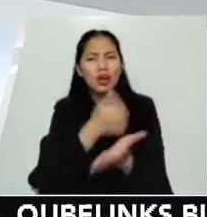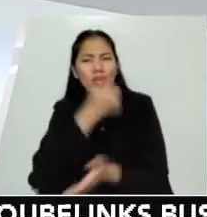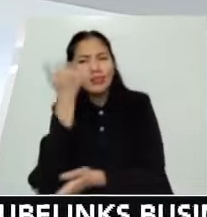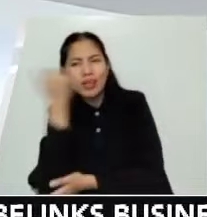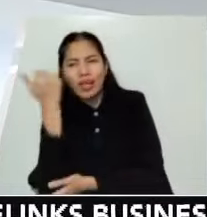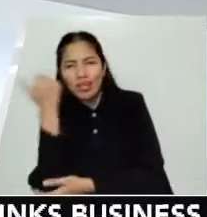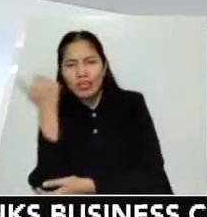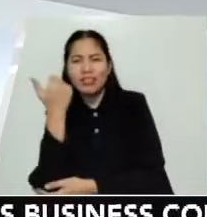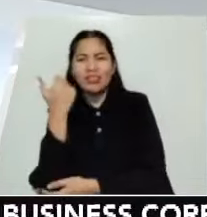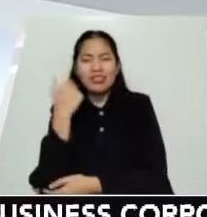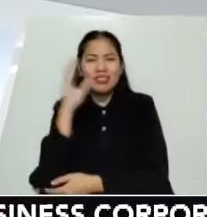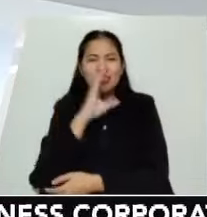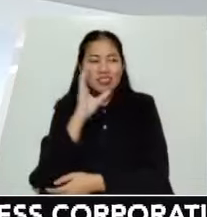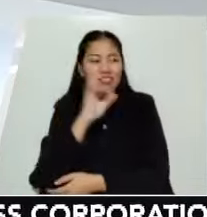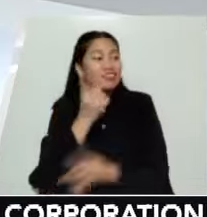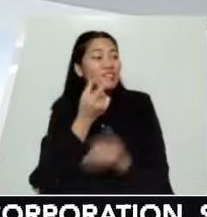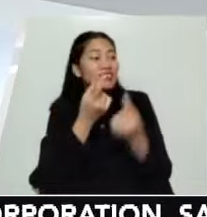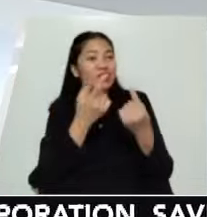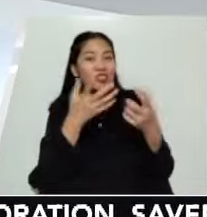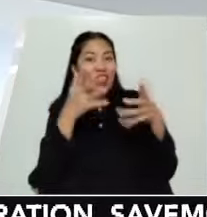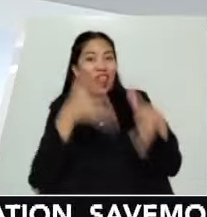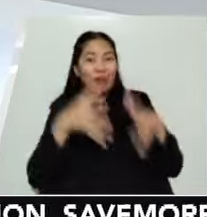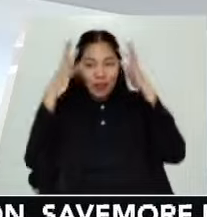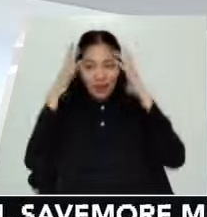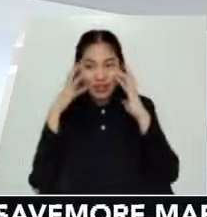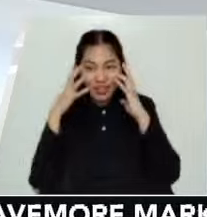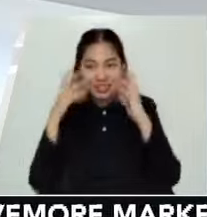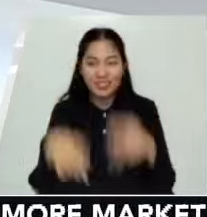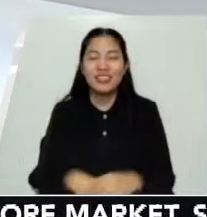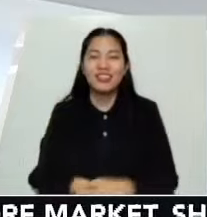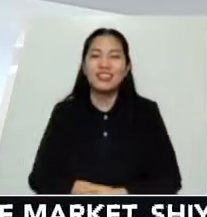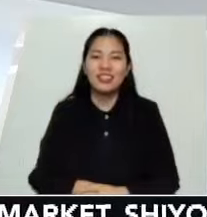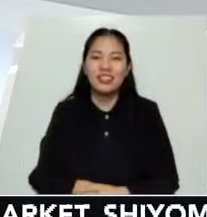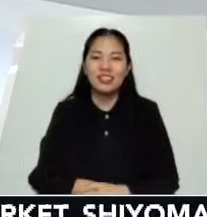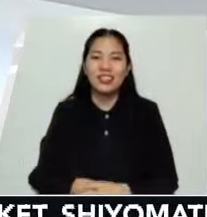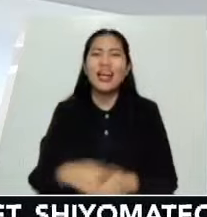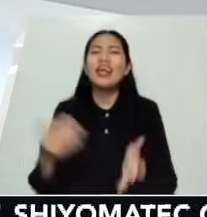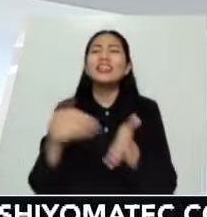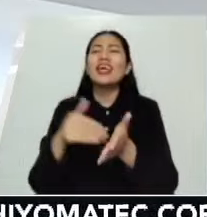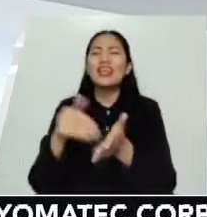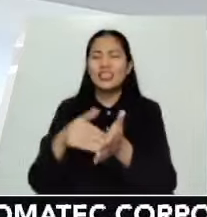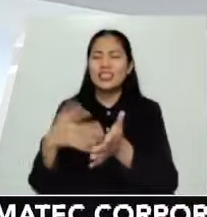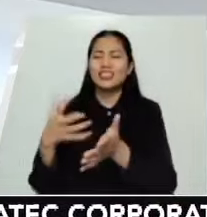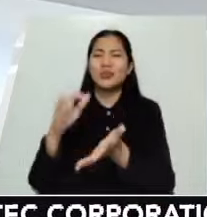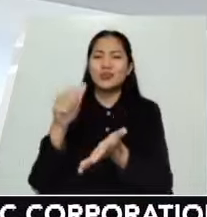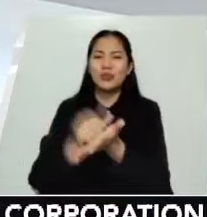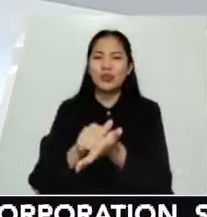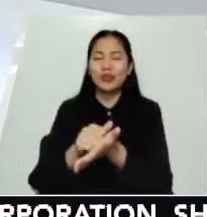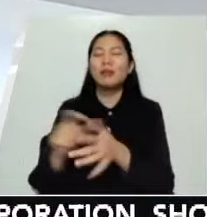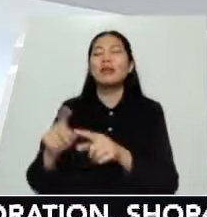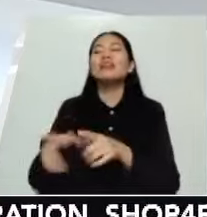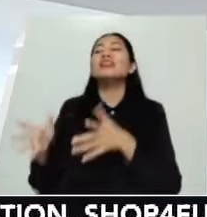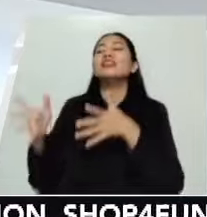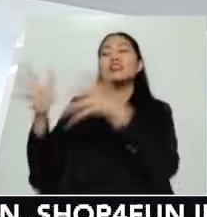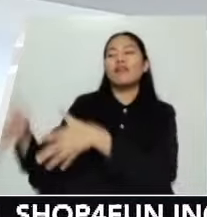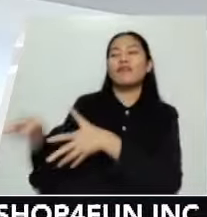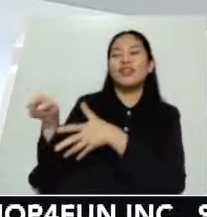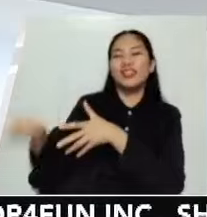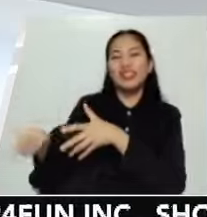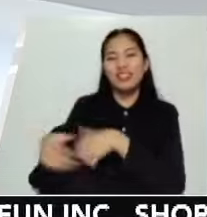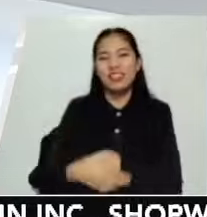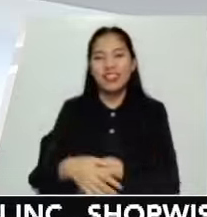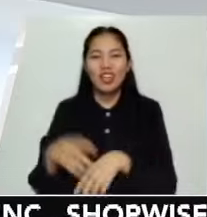yung helmet? Eh, biro naman ni RM, ibubook daw ulit niya si Rider. Tapos siya naman ang mangiiwan. Abay gagante. Hugot naman